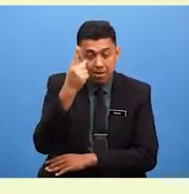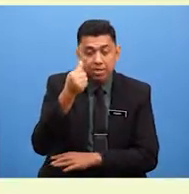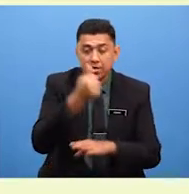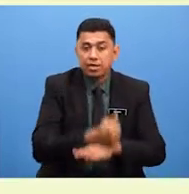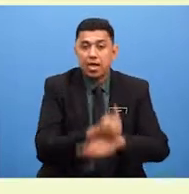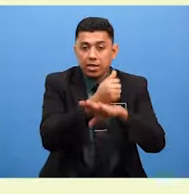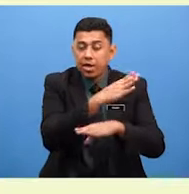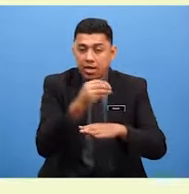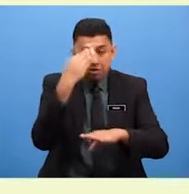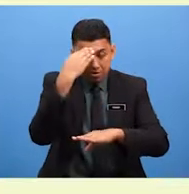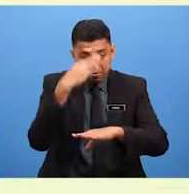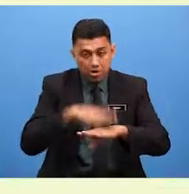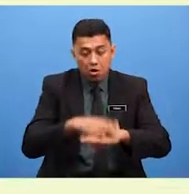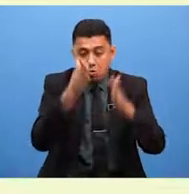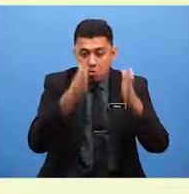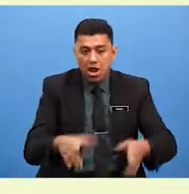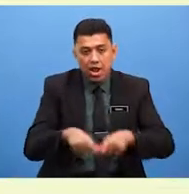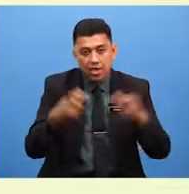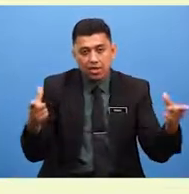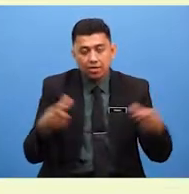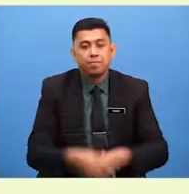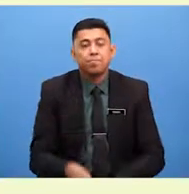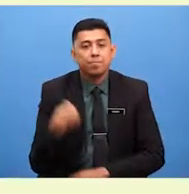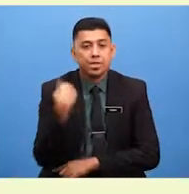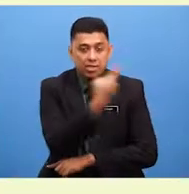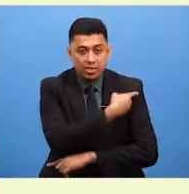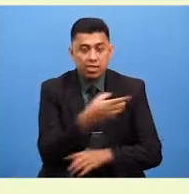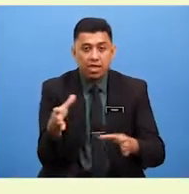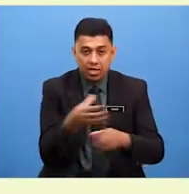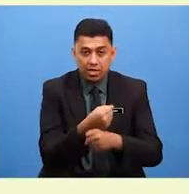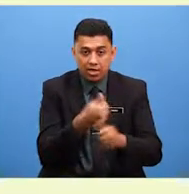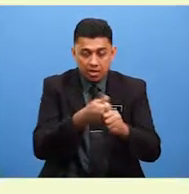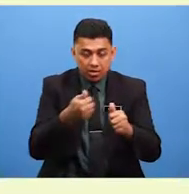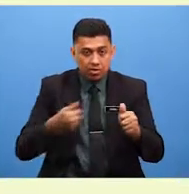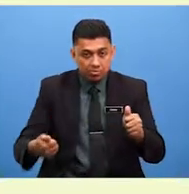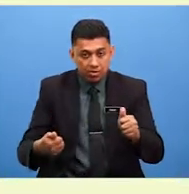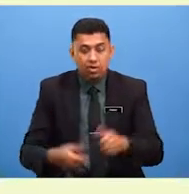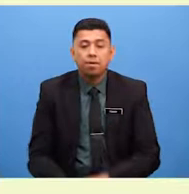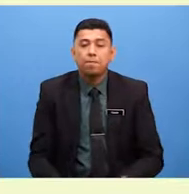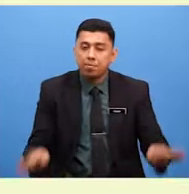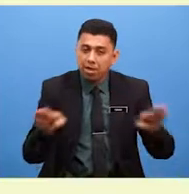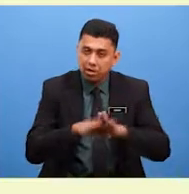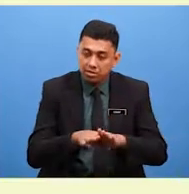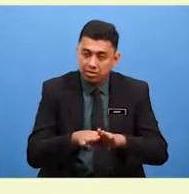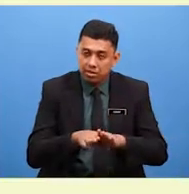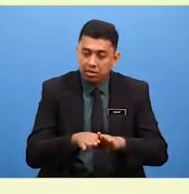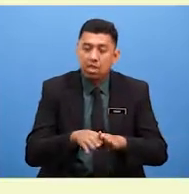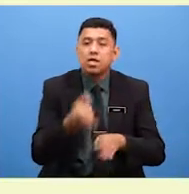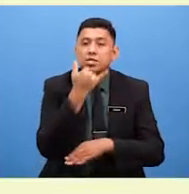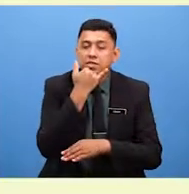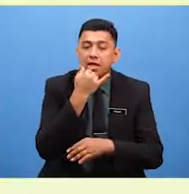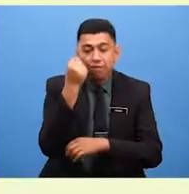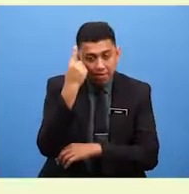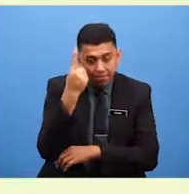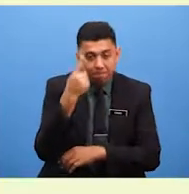dan kepercayaan orang lain, kita dapat elakkan pelbagai perselisihan